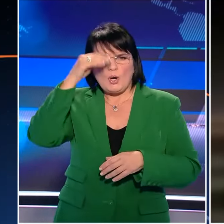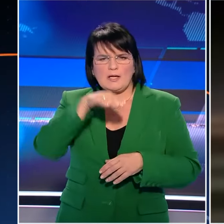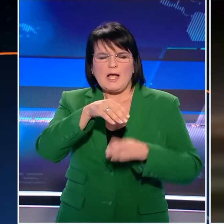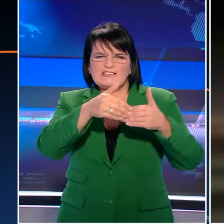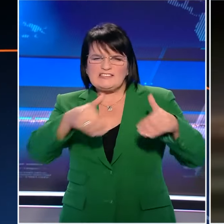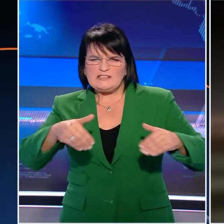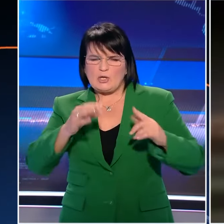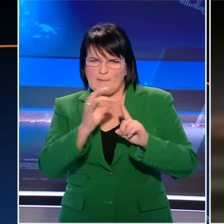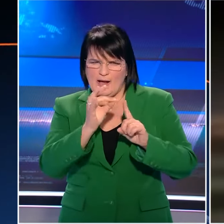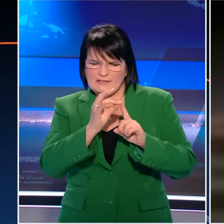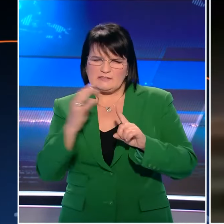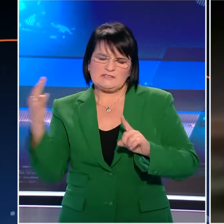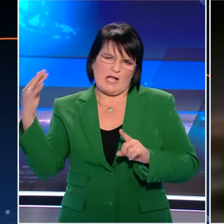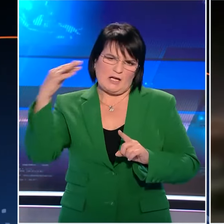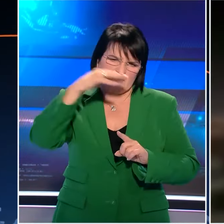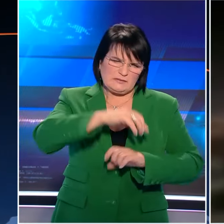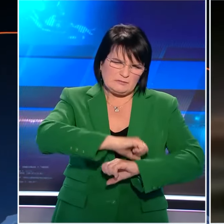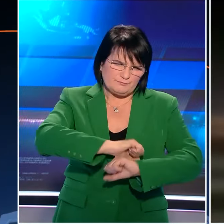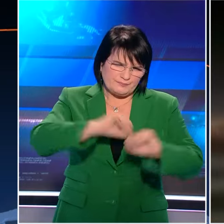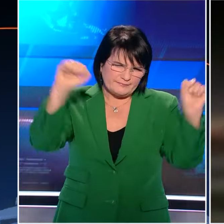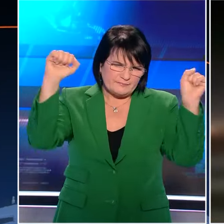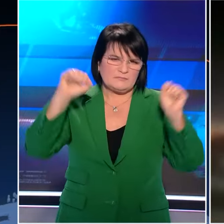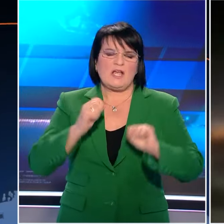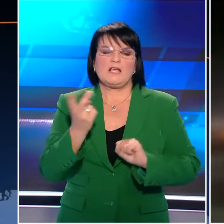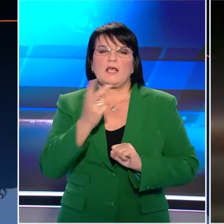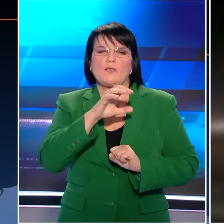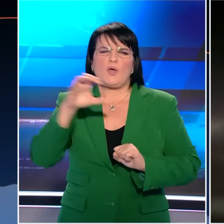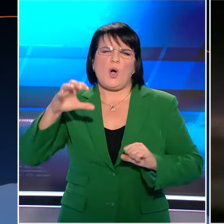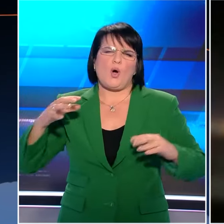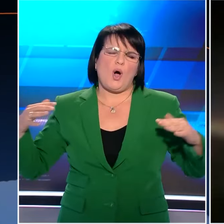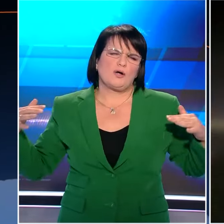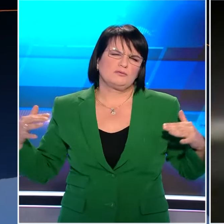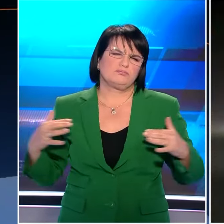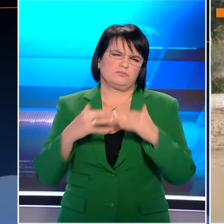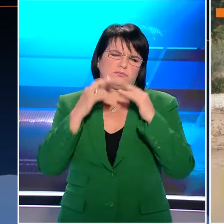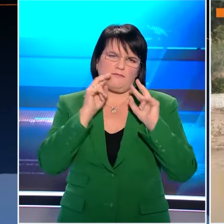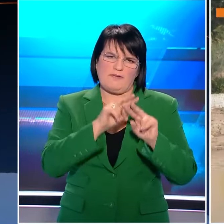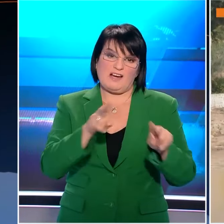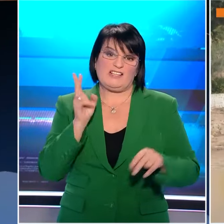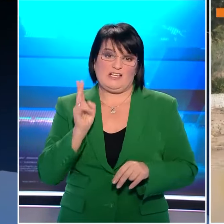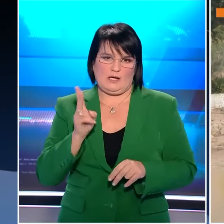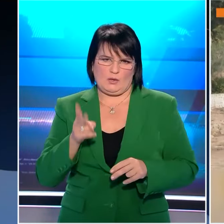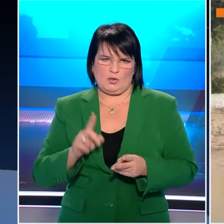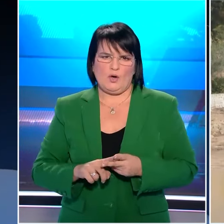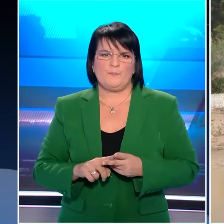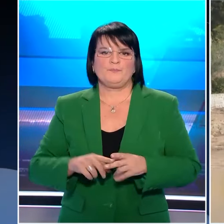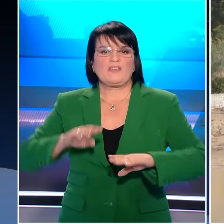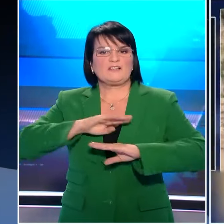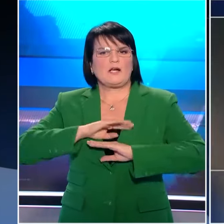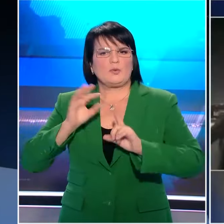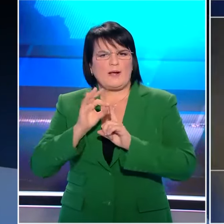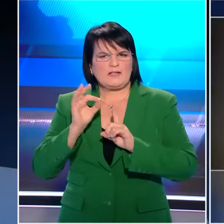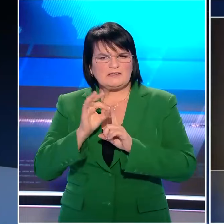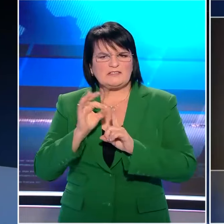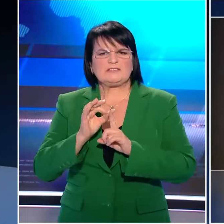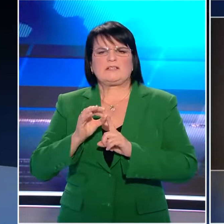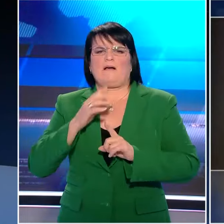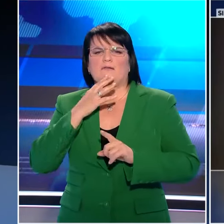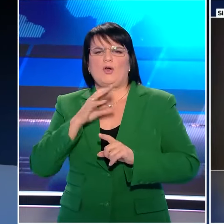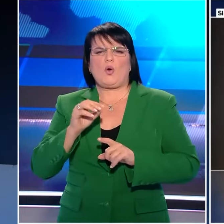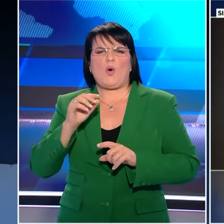Πακιστάν. Ο κίνδυνος πολεμικής σύραξης ανάμεσα στις δύο χώρες είναι κάτι παραπάνω από ορατός. The Pakistani military stressing that the aircraft